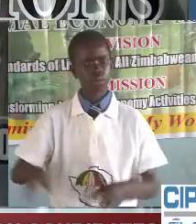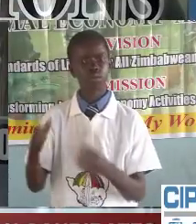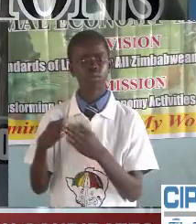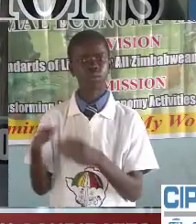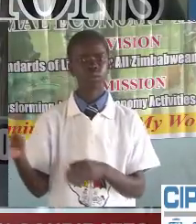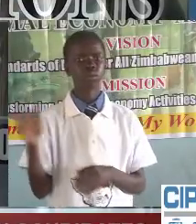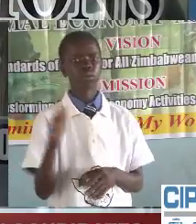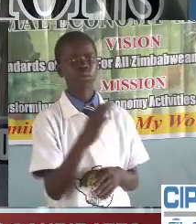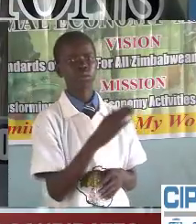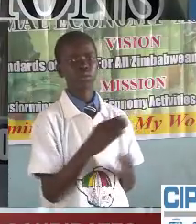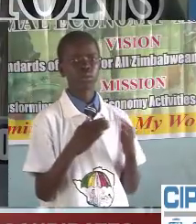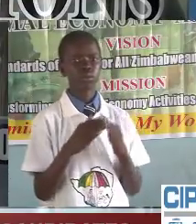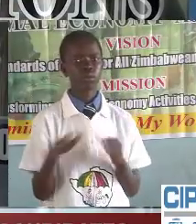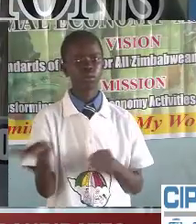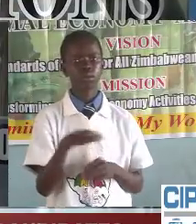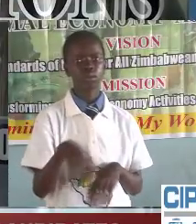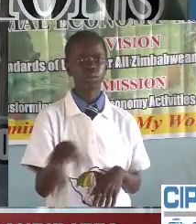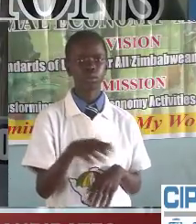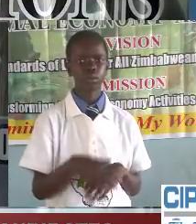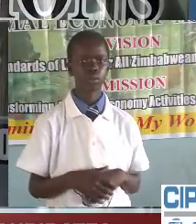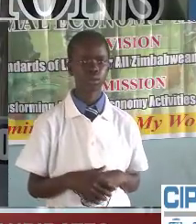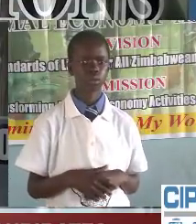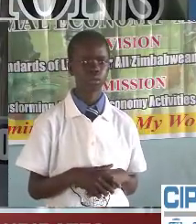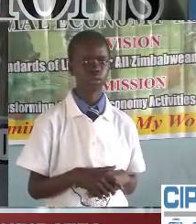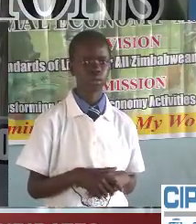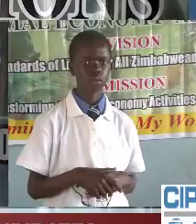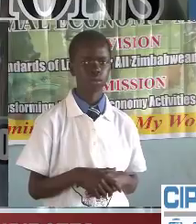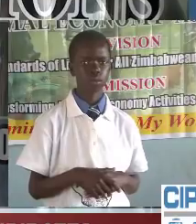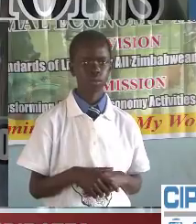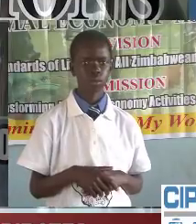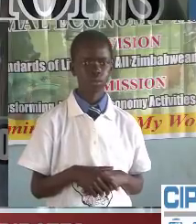mudzimba dzemudurikidzanwa idzodzo maupstairs.